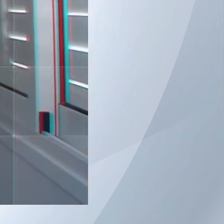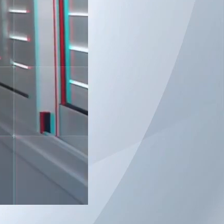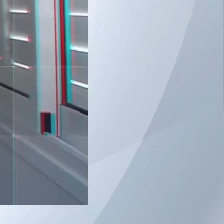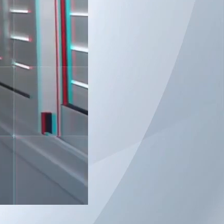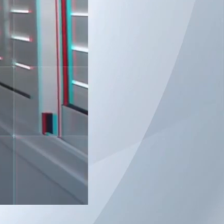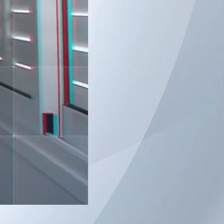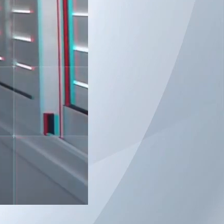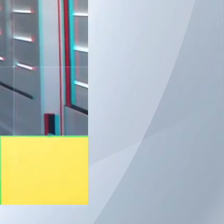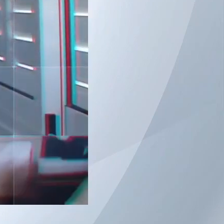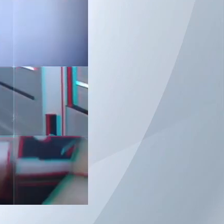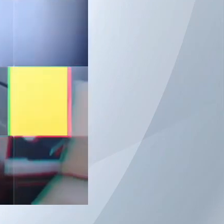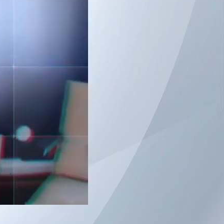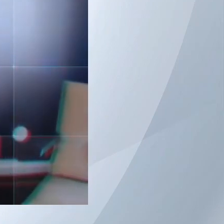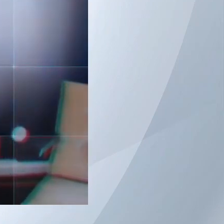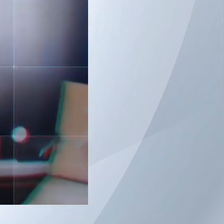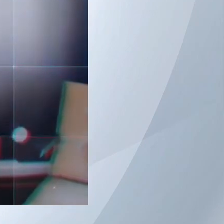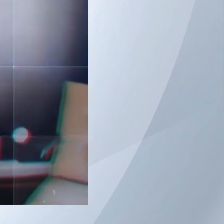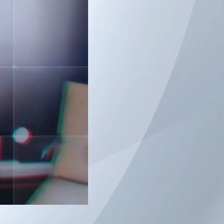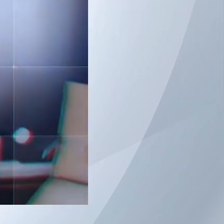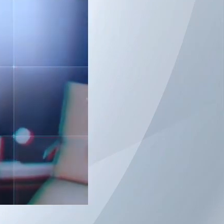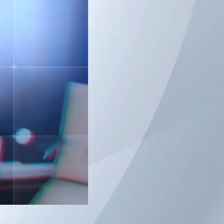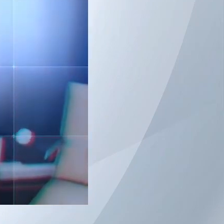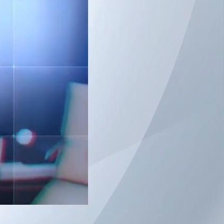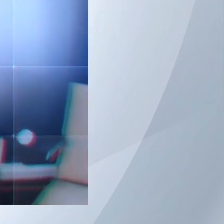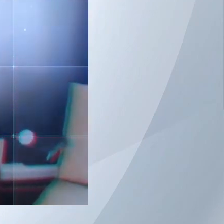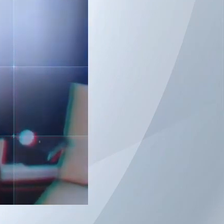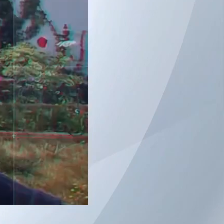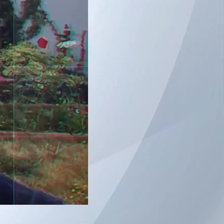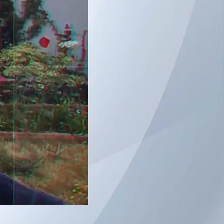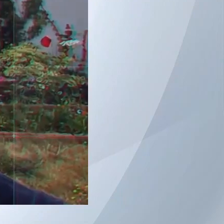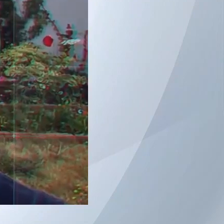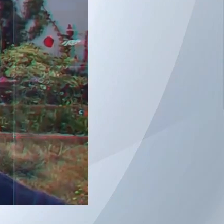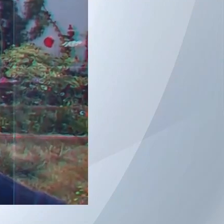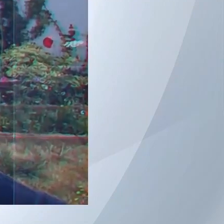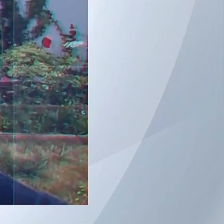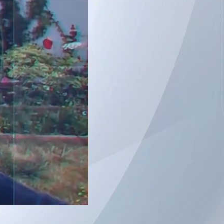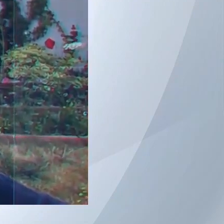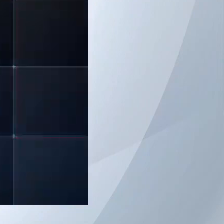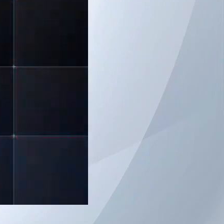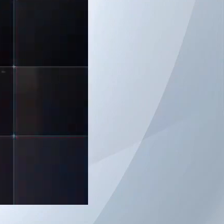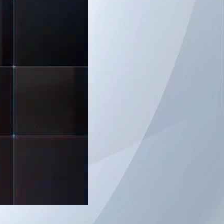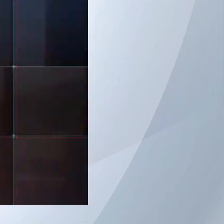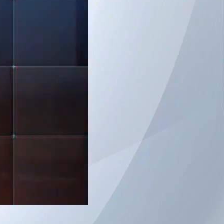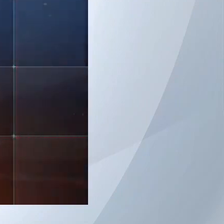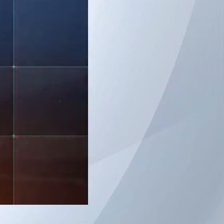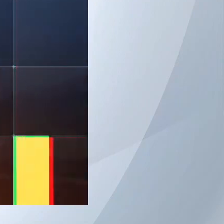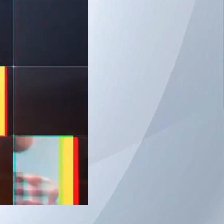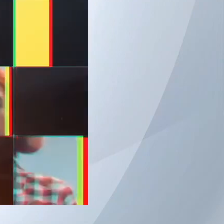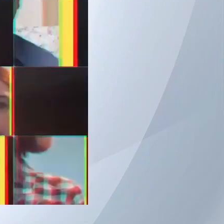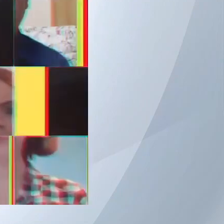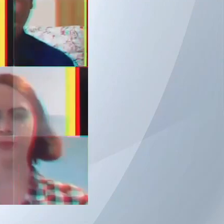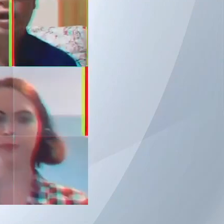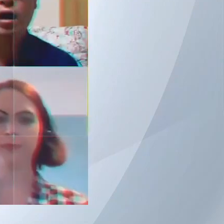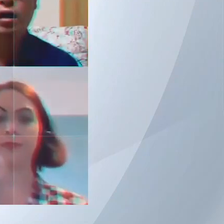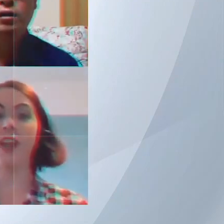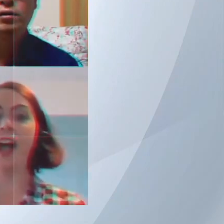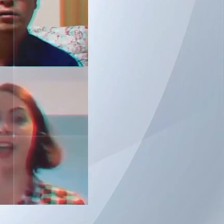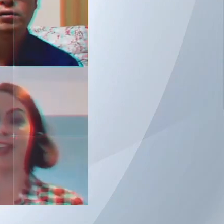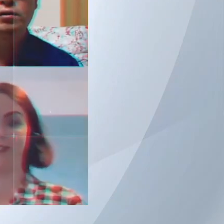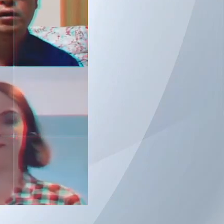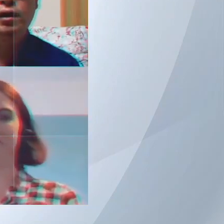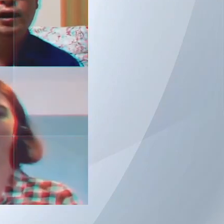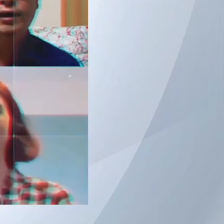שלום, אני ערן סטילר מישראל. from the Netherlands. Bonjour, I'm Olivier from Hi, I'm Gilbert Villiers of Gold